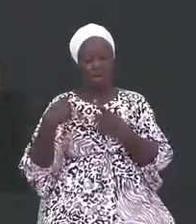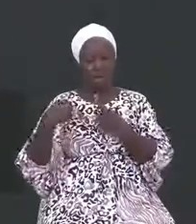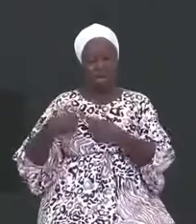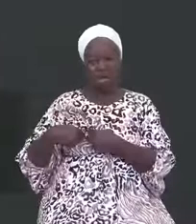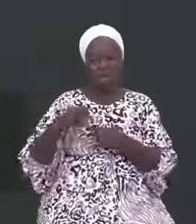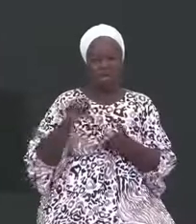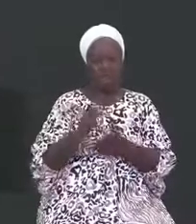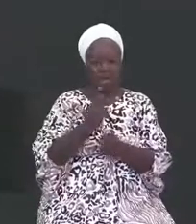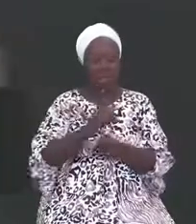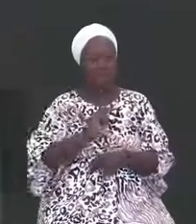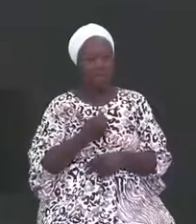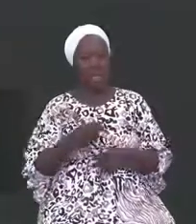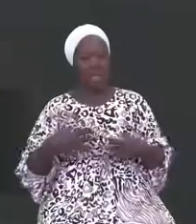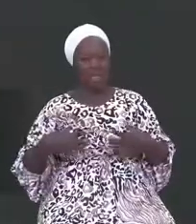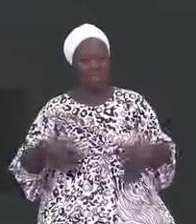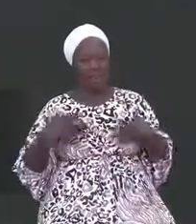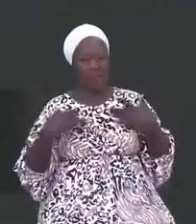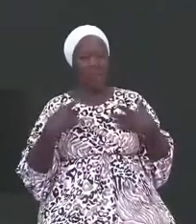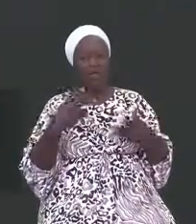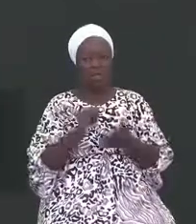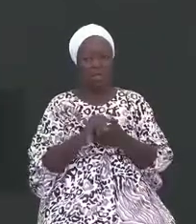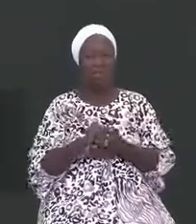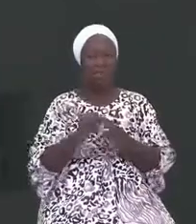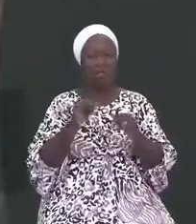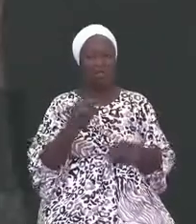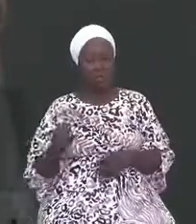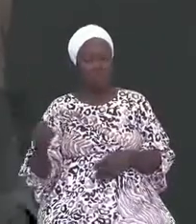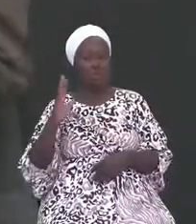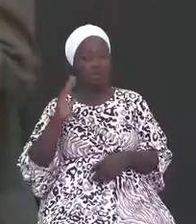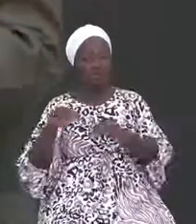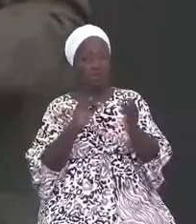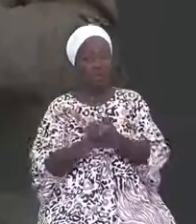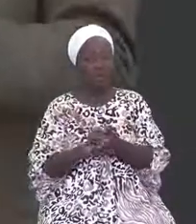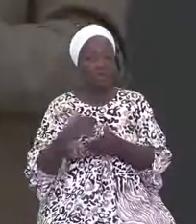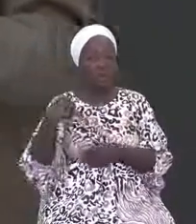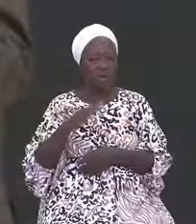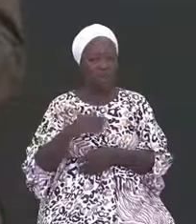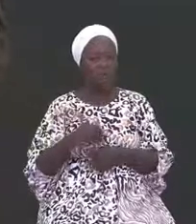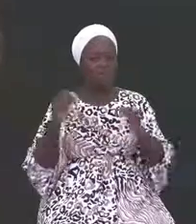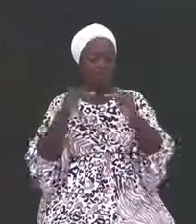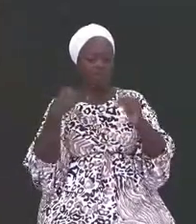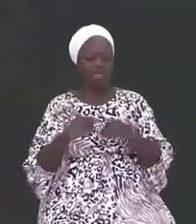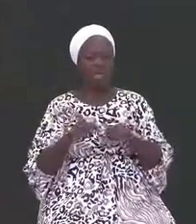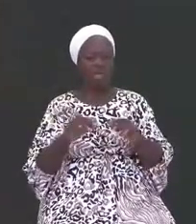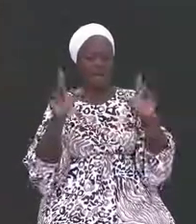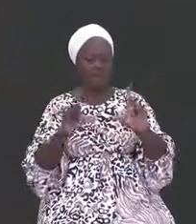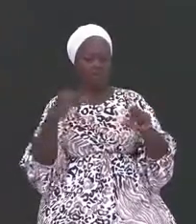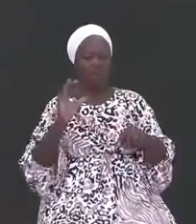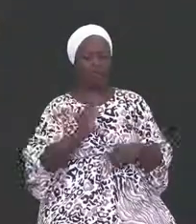qui nous garde vivants. Il y a des instruments qui mesurent ça. Nous mesurons le niveau de notre